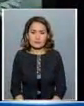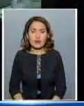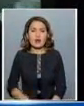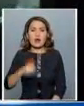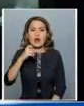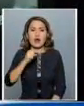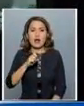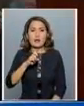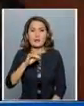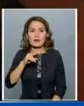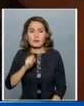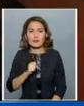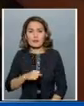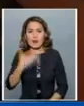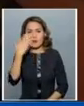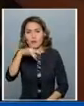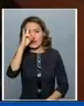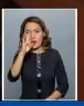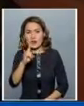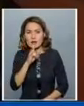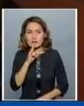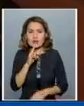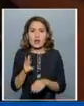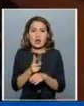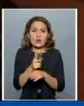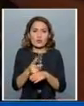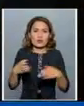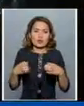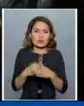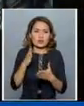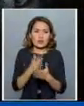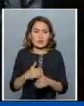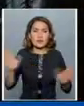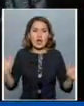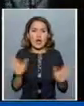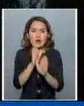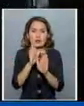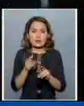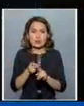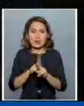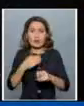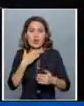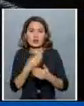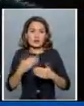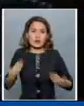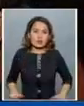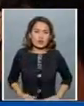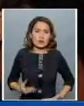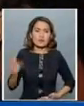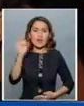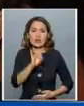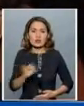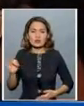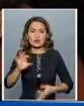Хабибаның Жүсіпбегі атты жаңа деректі фильм Қазақ фильм киностудиясында түсірілген. Телетуындыда әншінің өмірбаяны тарихи оқиғалармен